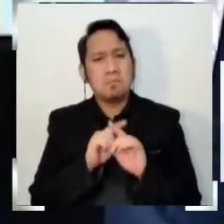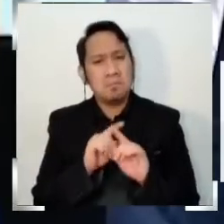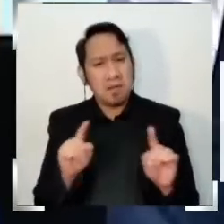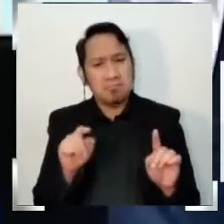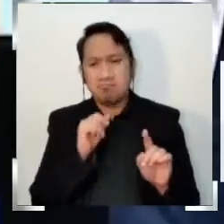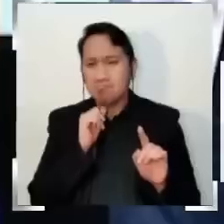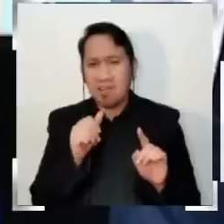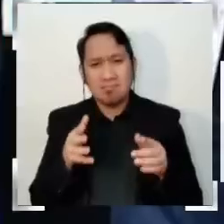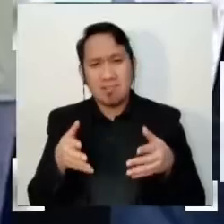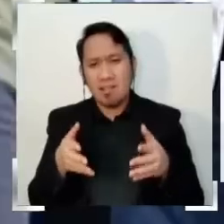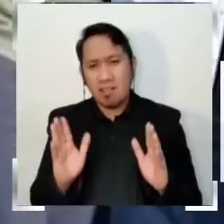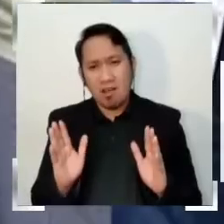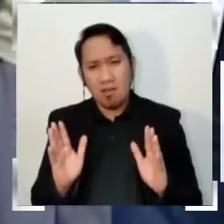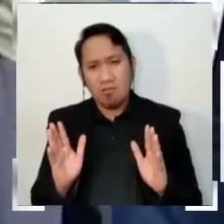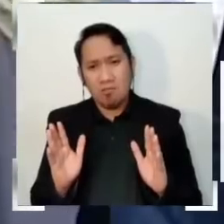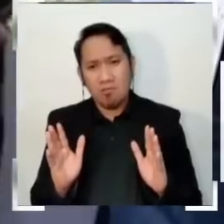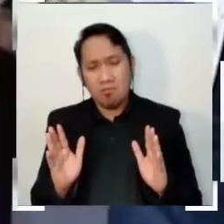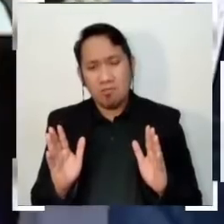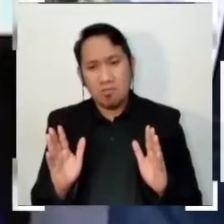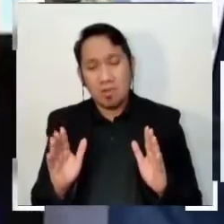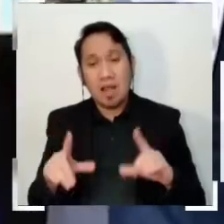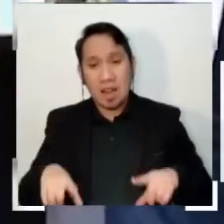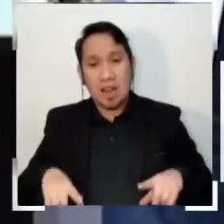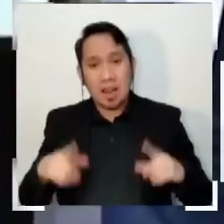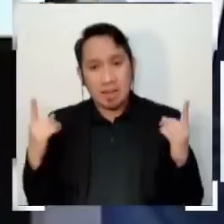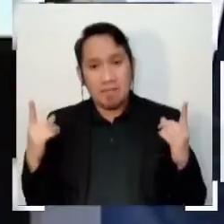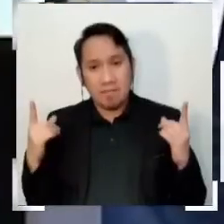umere ng new management.